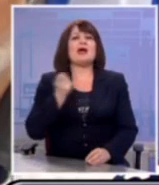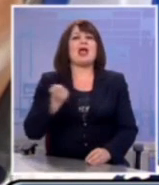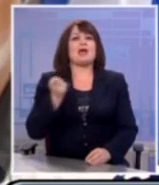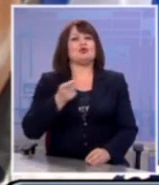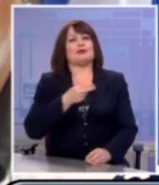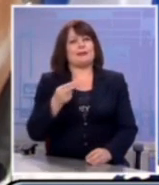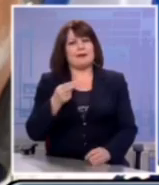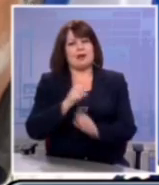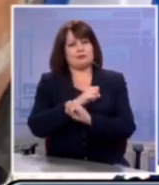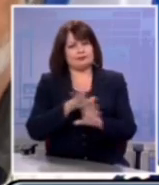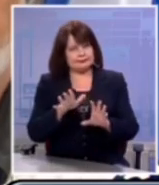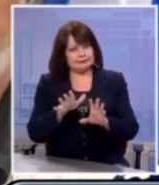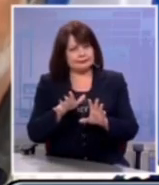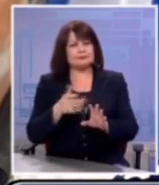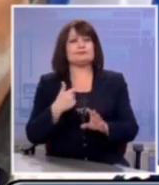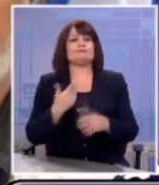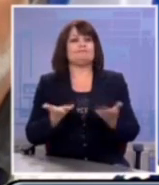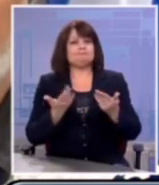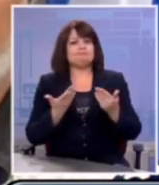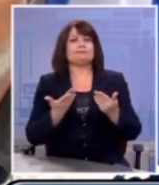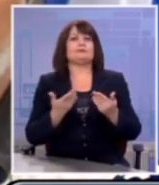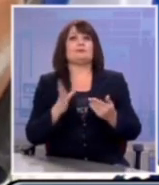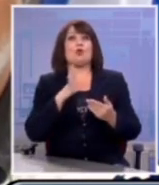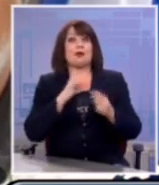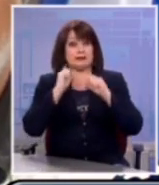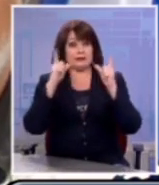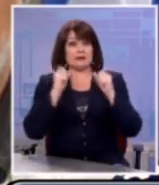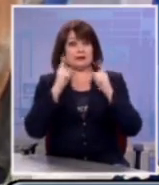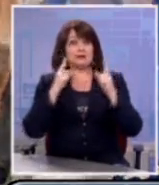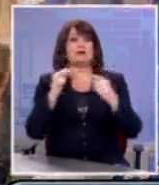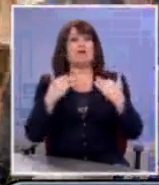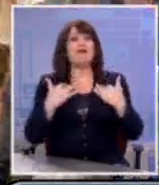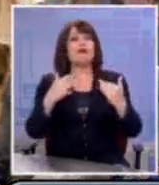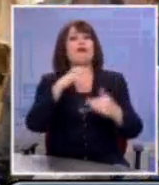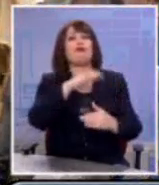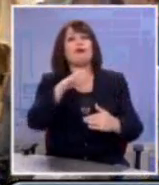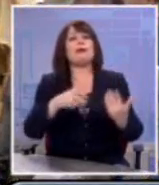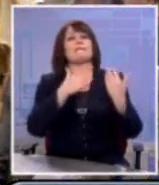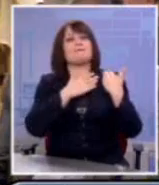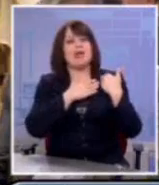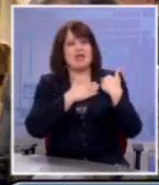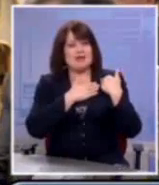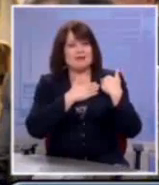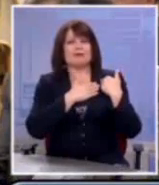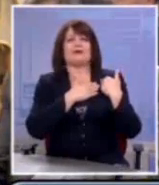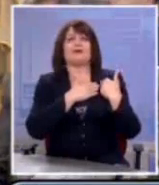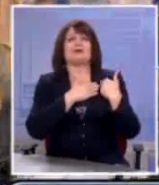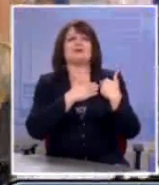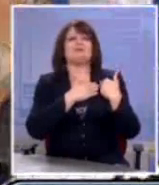χρέος και ενεργοποίησης των πολιτών, των κοινοβουλίων, των υπευθύνων, των